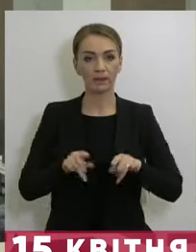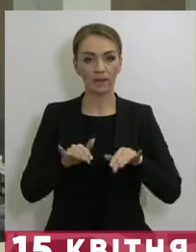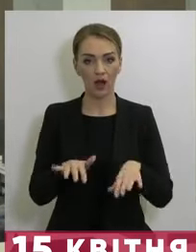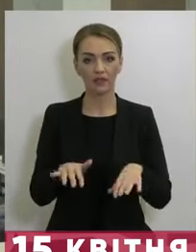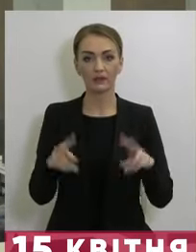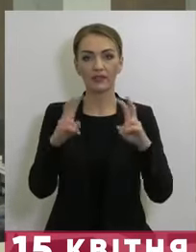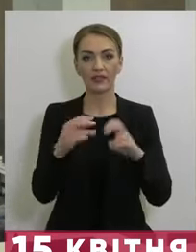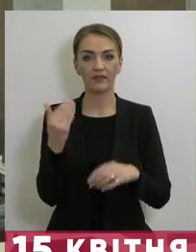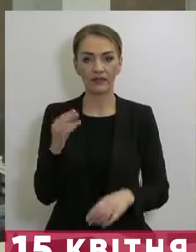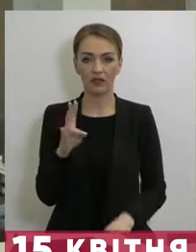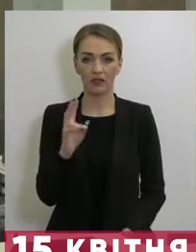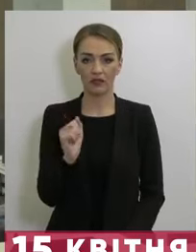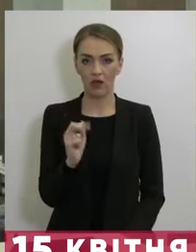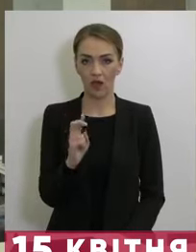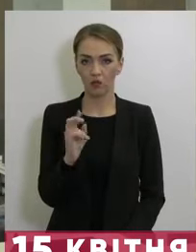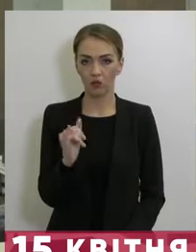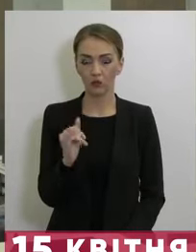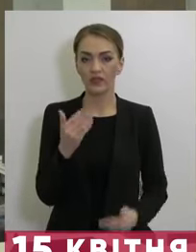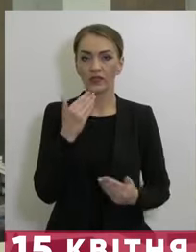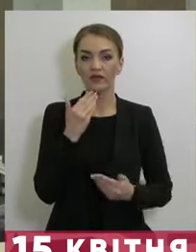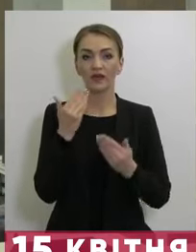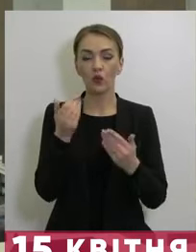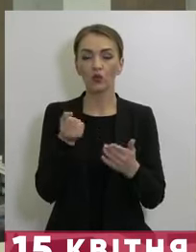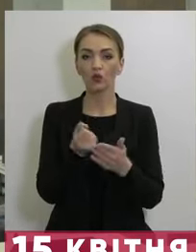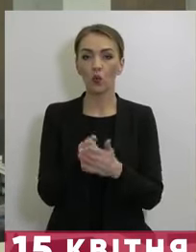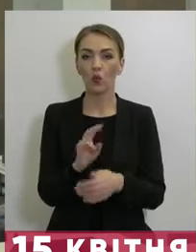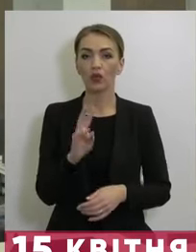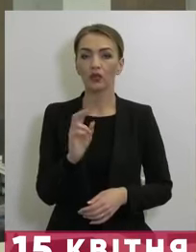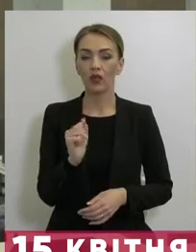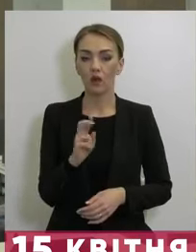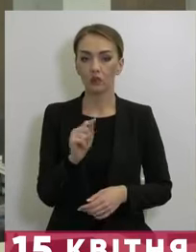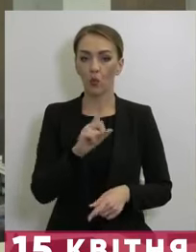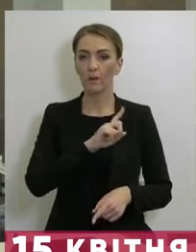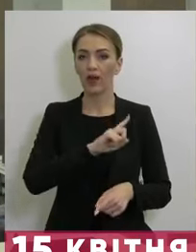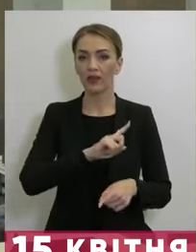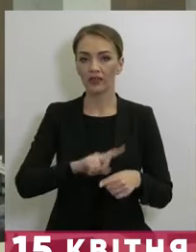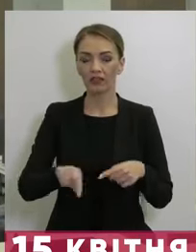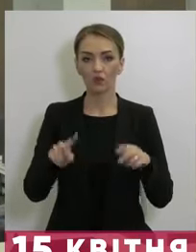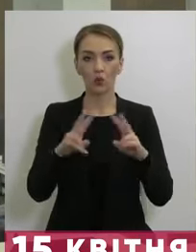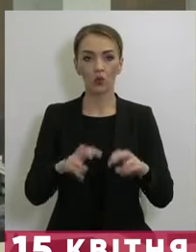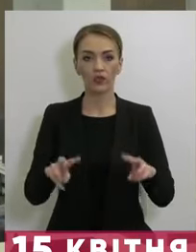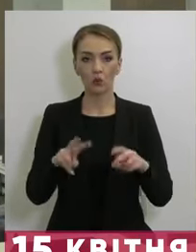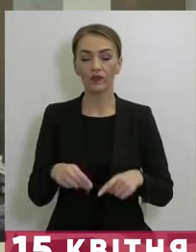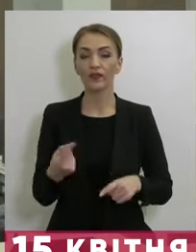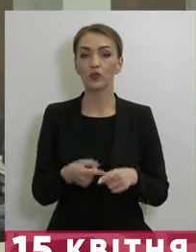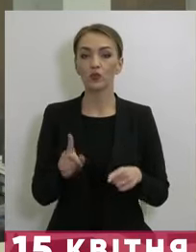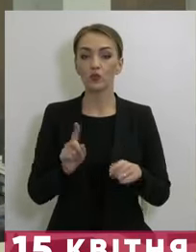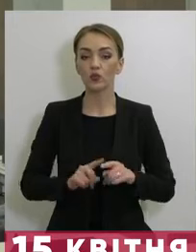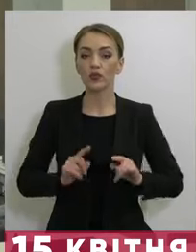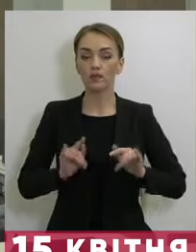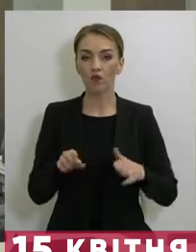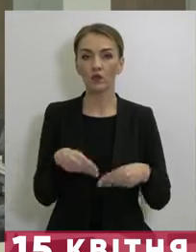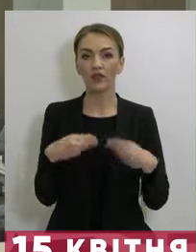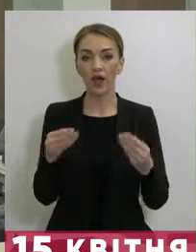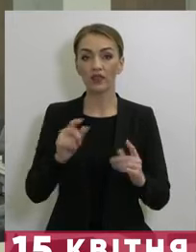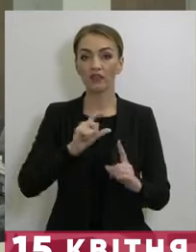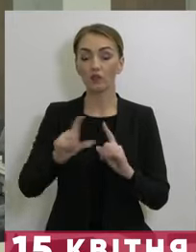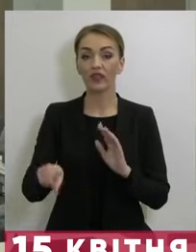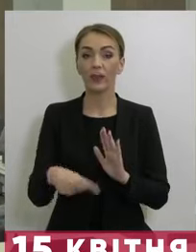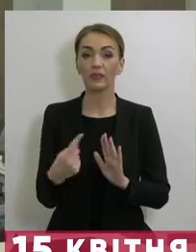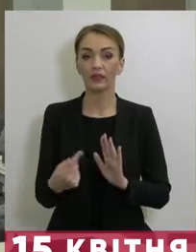НАБУ. Я звертаюсь до НАБУ оперативно розслідувати цю справу і дати відповідь на